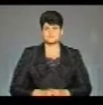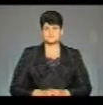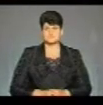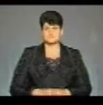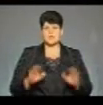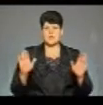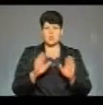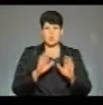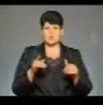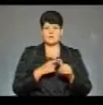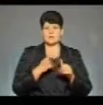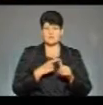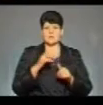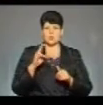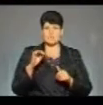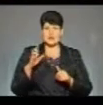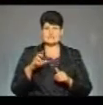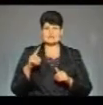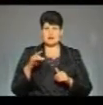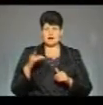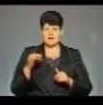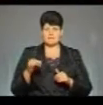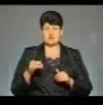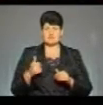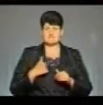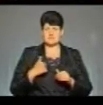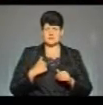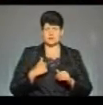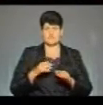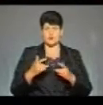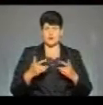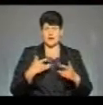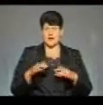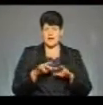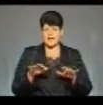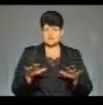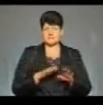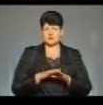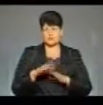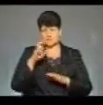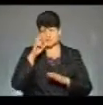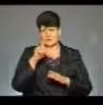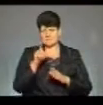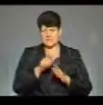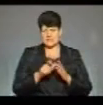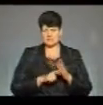Хор імені Івана Кобилянського, хор «Заграва» та військовий духовий оркестр виконують державний гімн України.